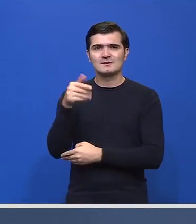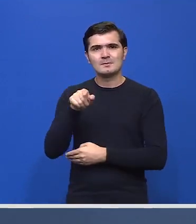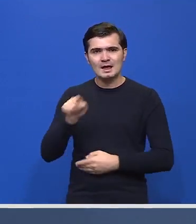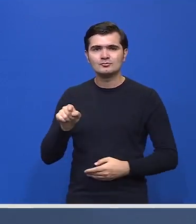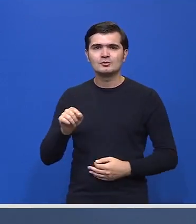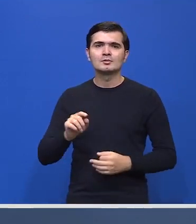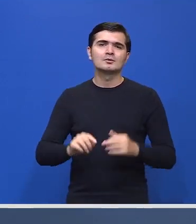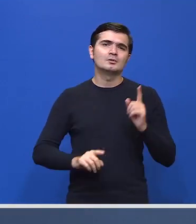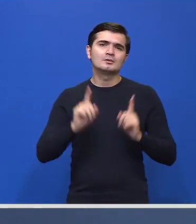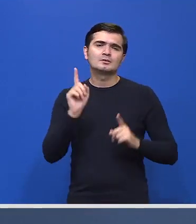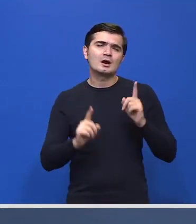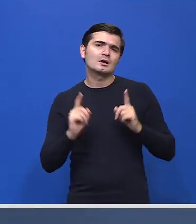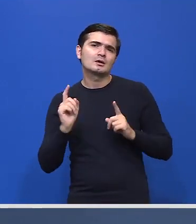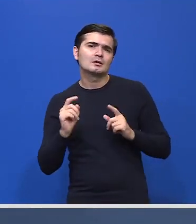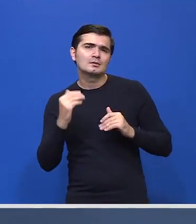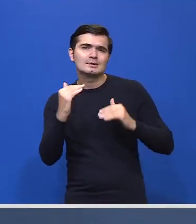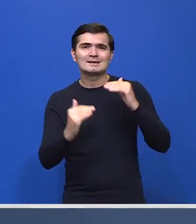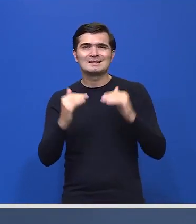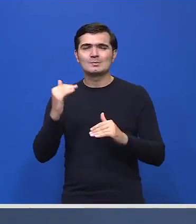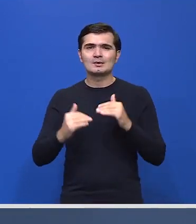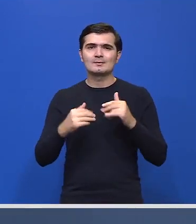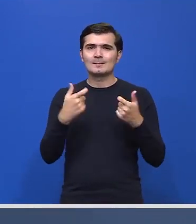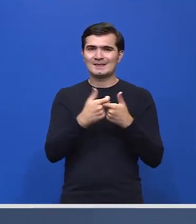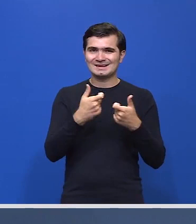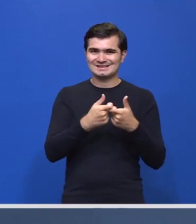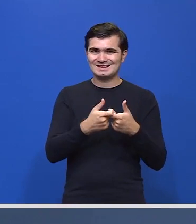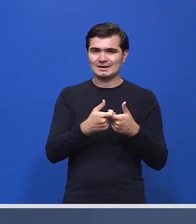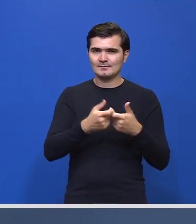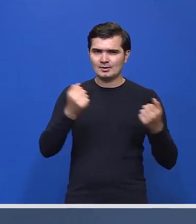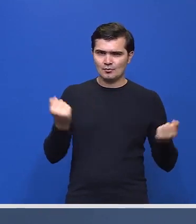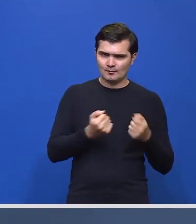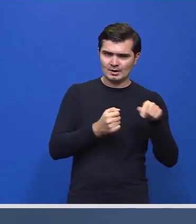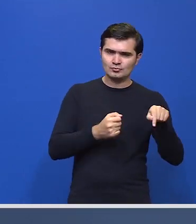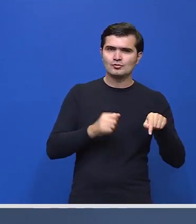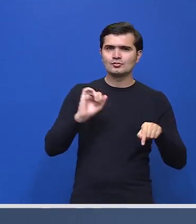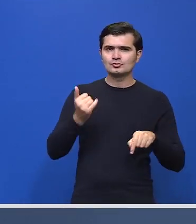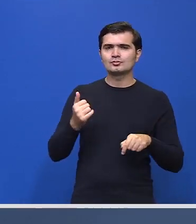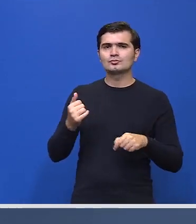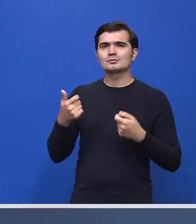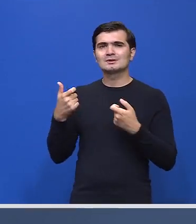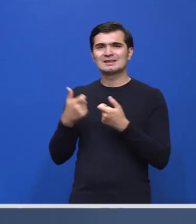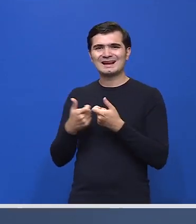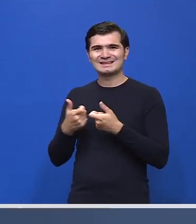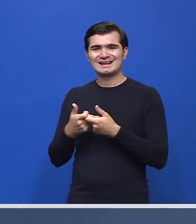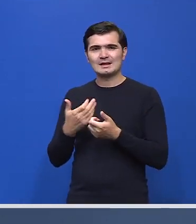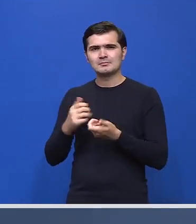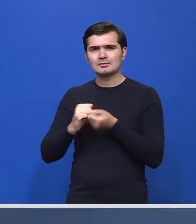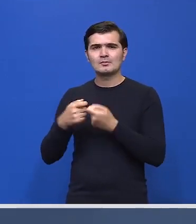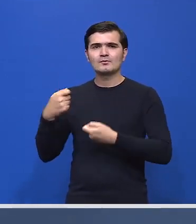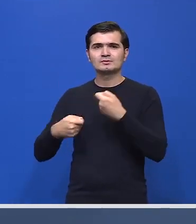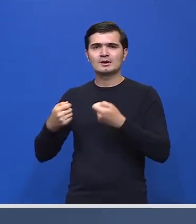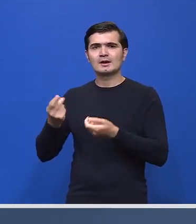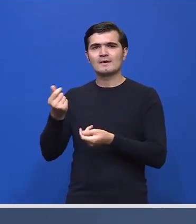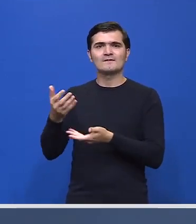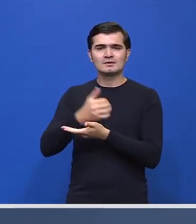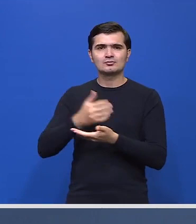echilibrarea între taxele pe operatori și taxarea, dacă vreți, sau impozitarea veniturilor